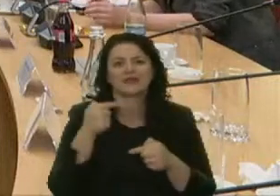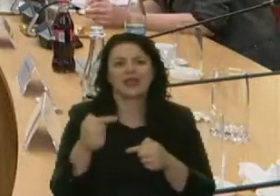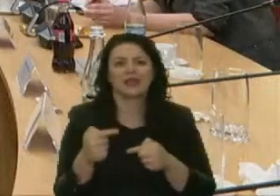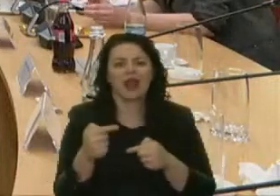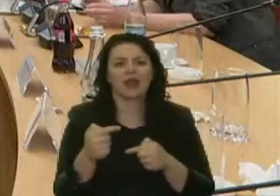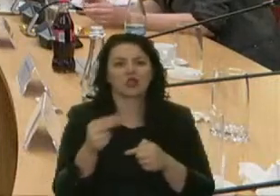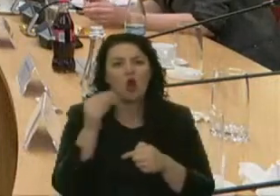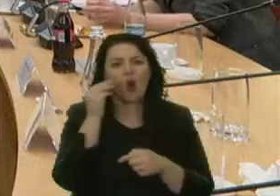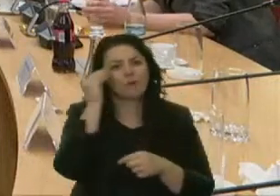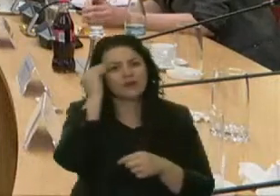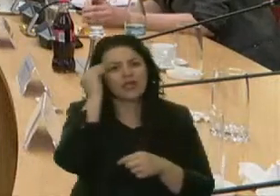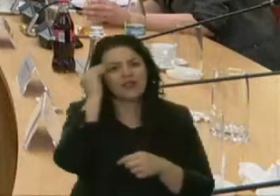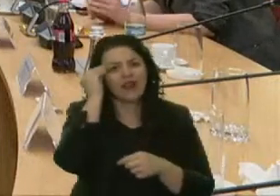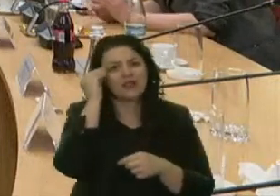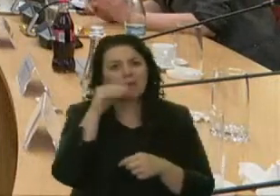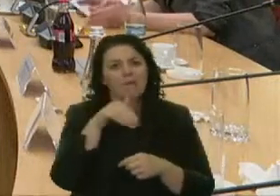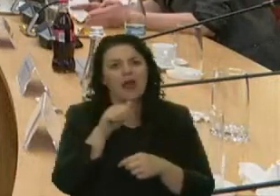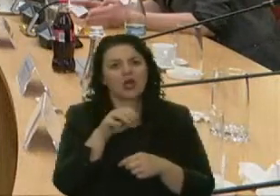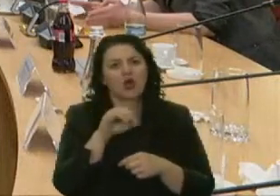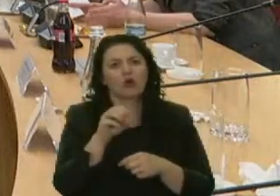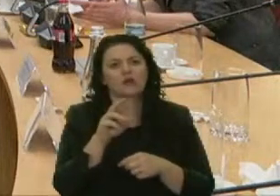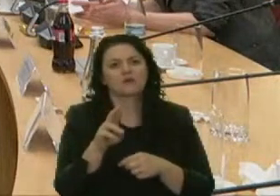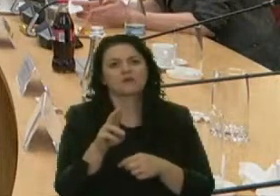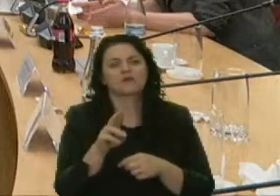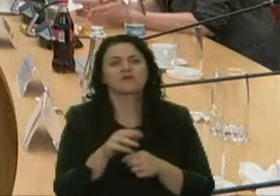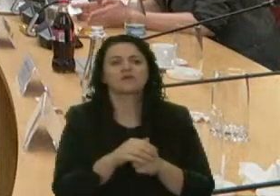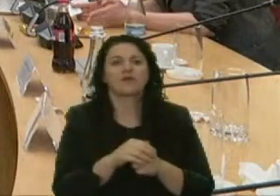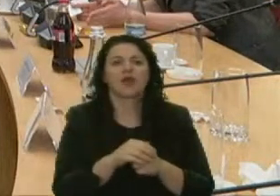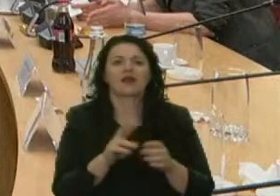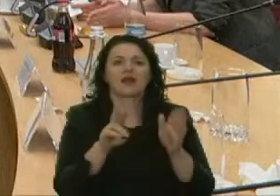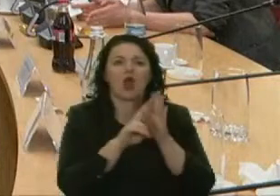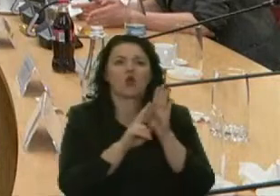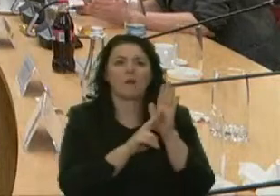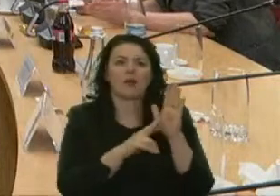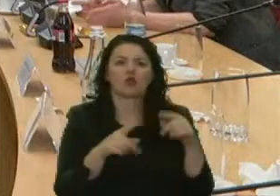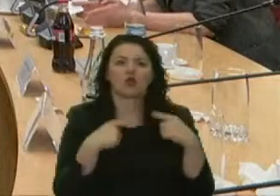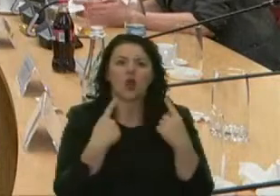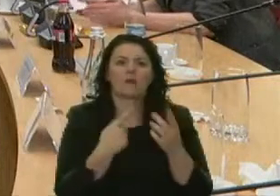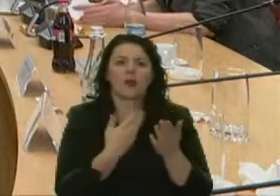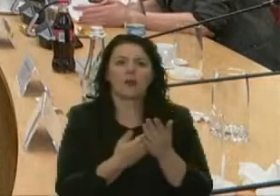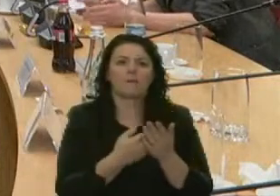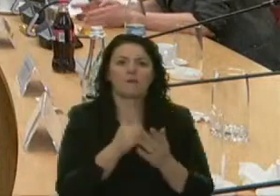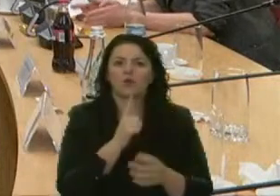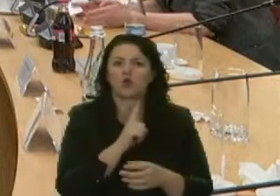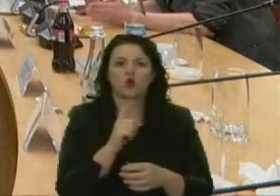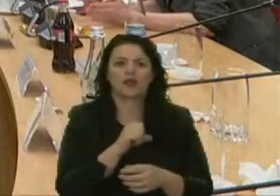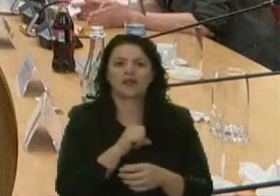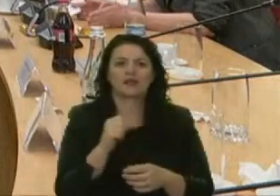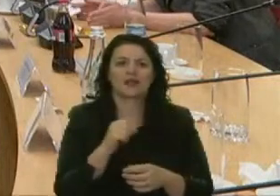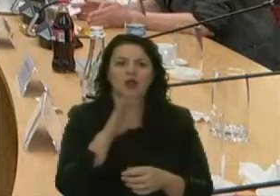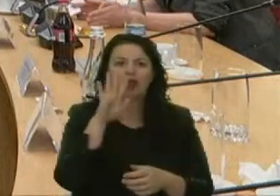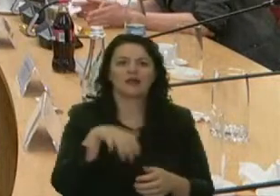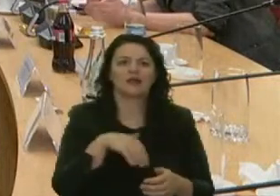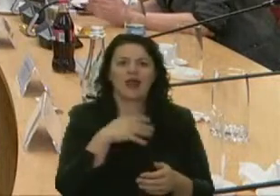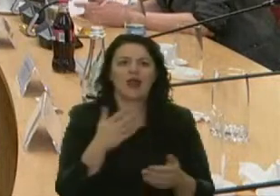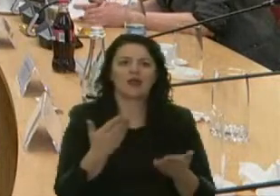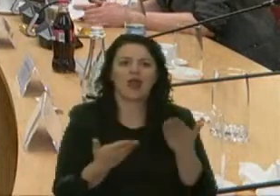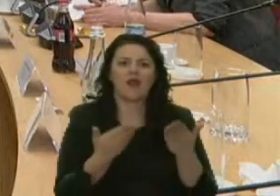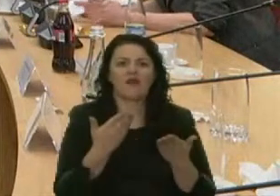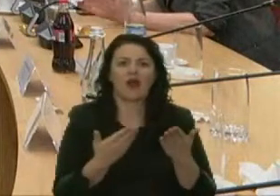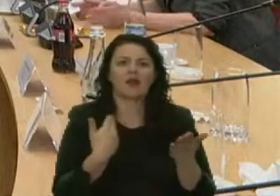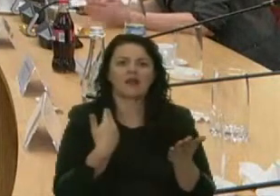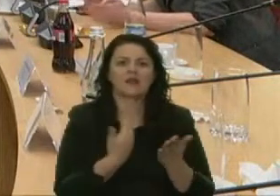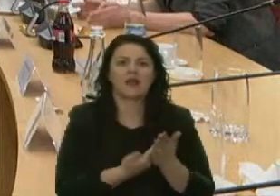observației colegului Maior în regulamentul pe care l am depus noi nu există o singură grilă de evaluare am